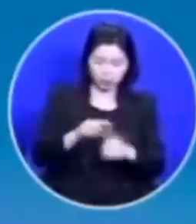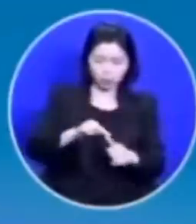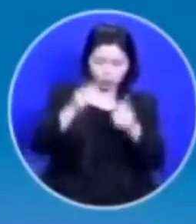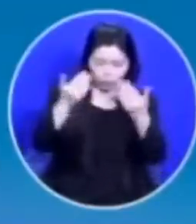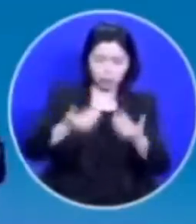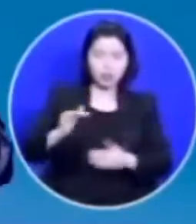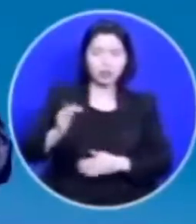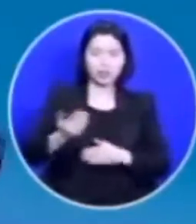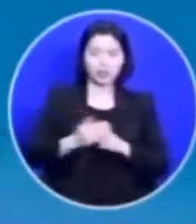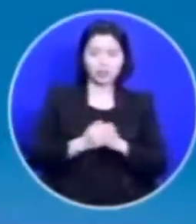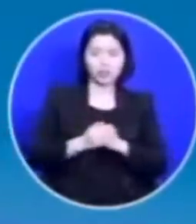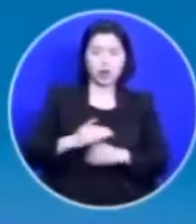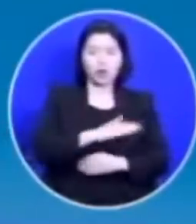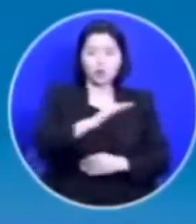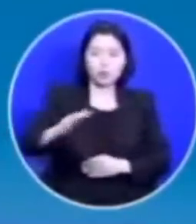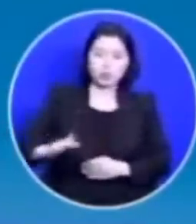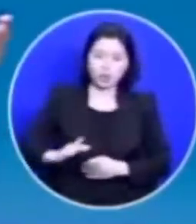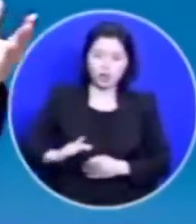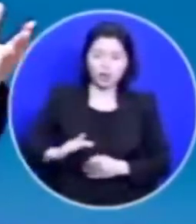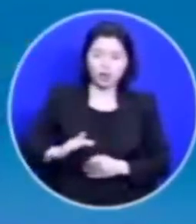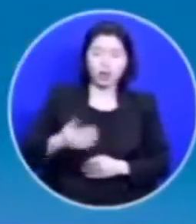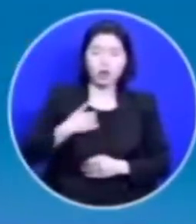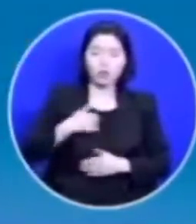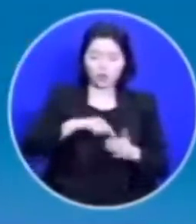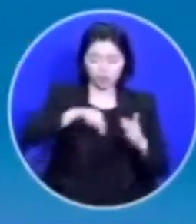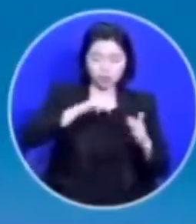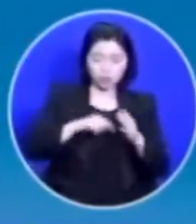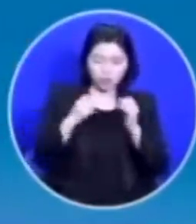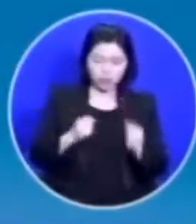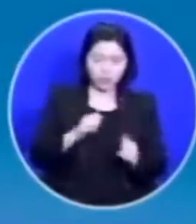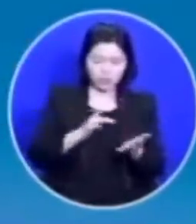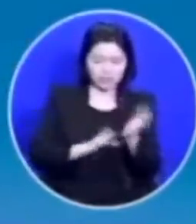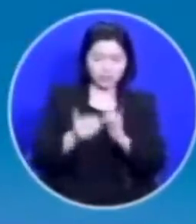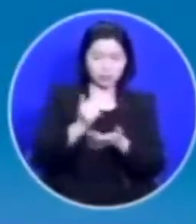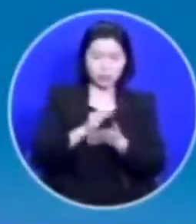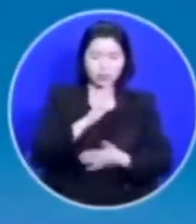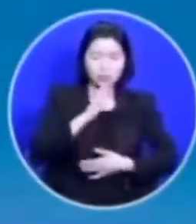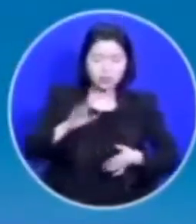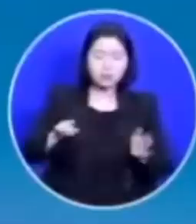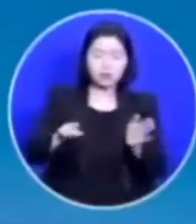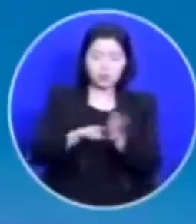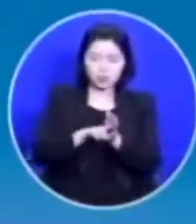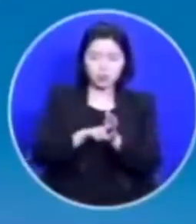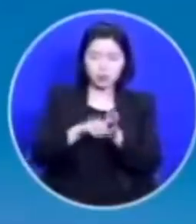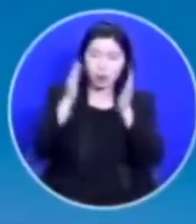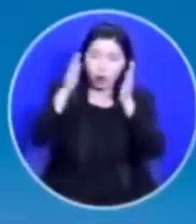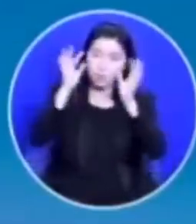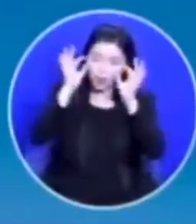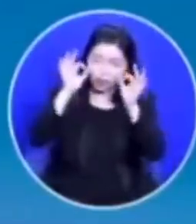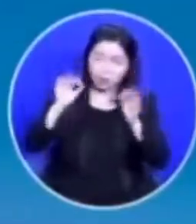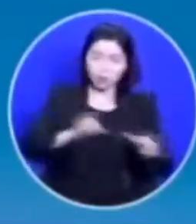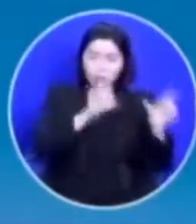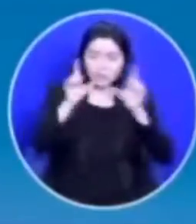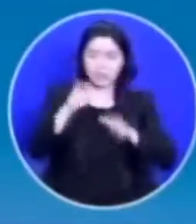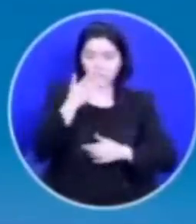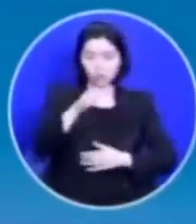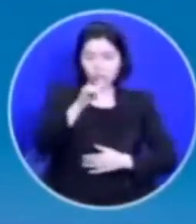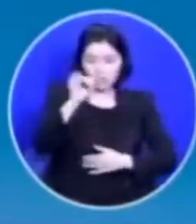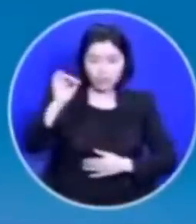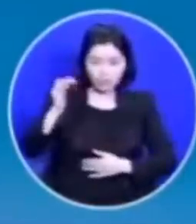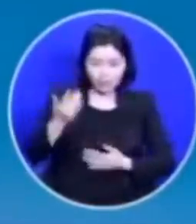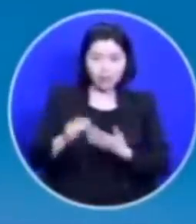우리가 우리 안에 계시는 예수님을 정말 믿고 그 예수님을 바라보고 살 수 있게 되면 우리